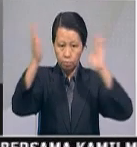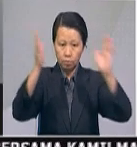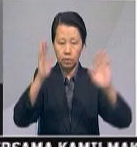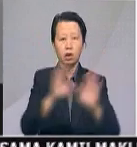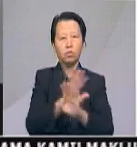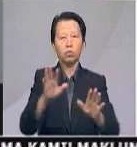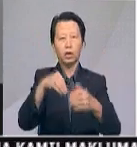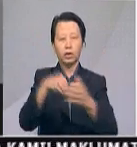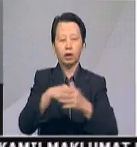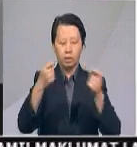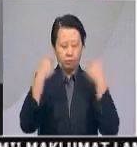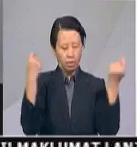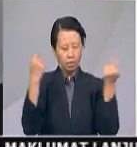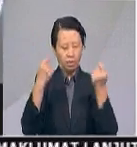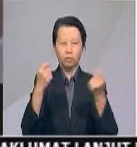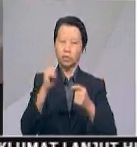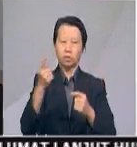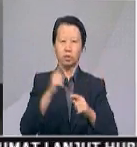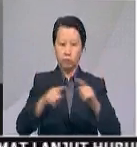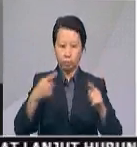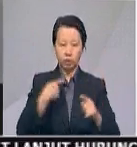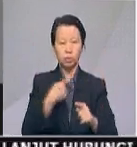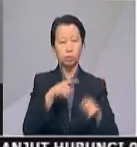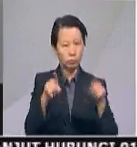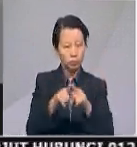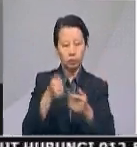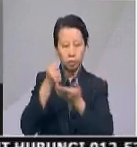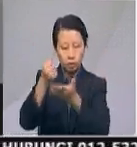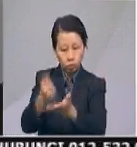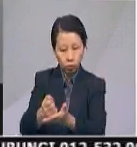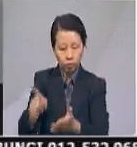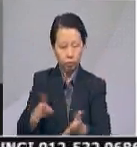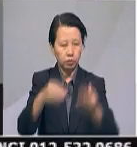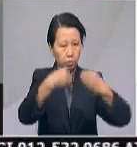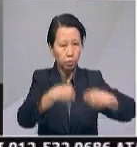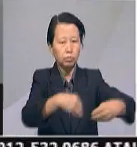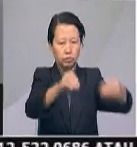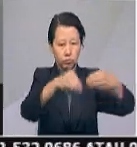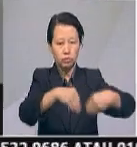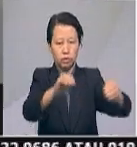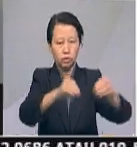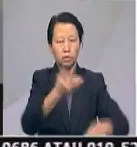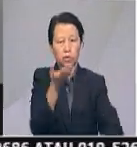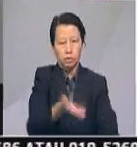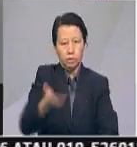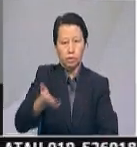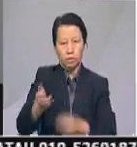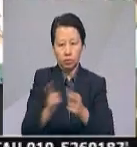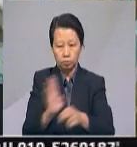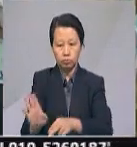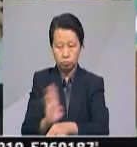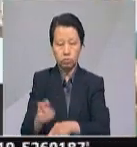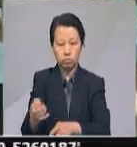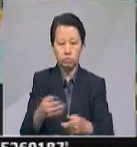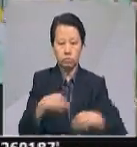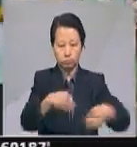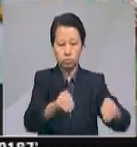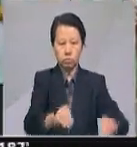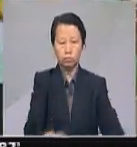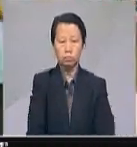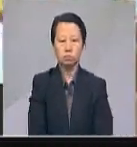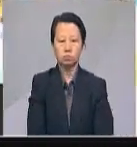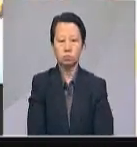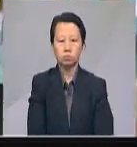bentuk karnival, tapi kita juga tolong memasarkan produk usahawan kita.